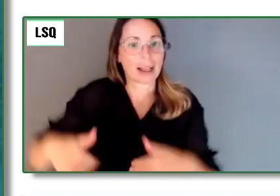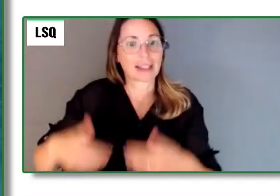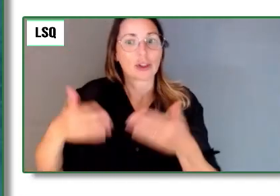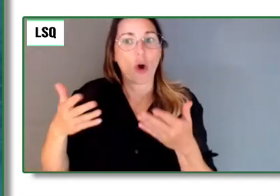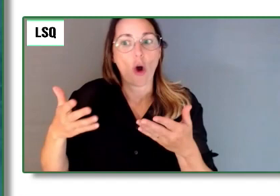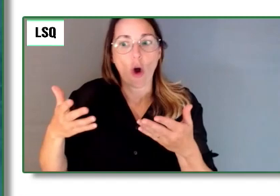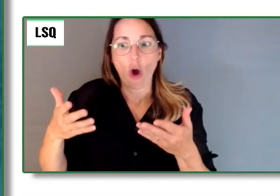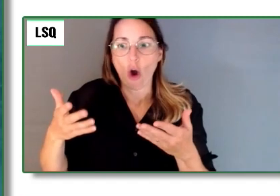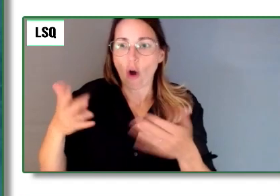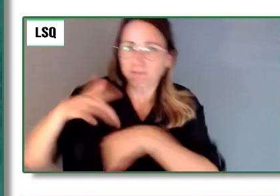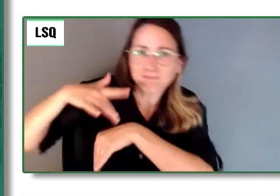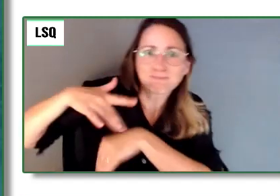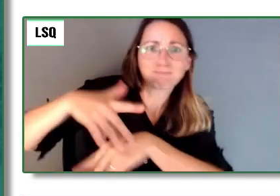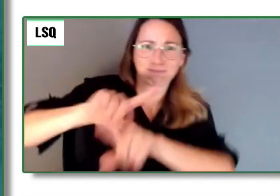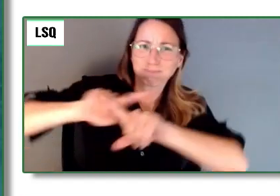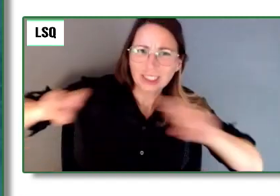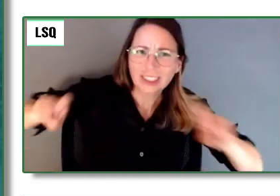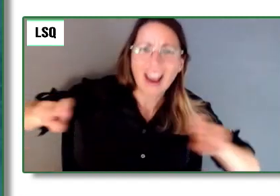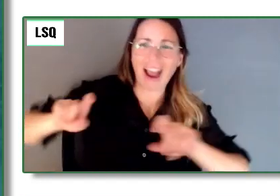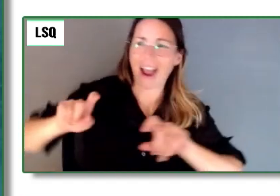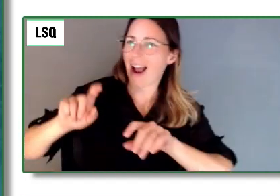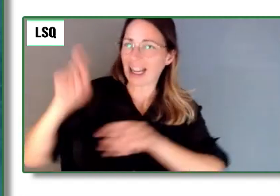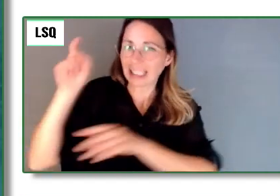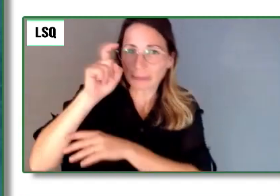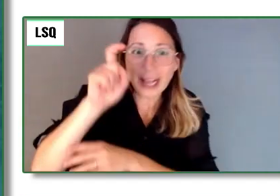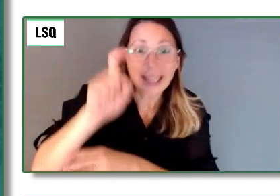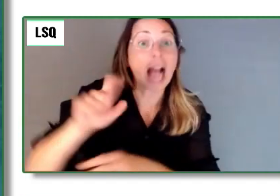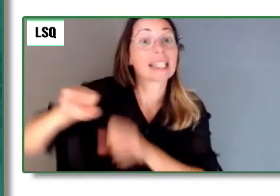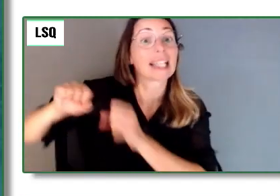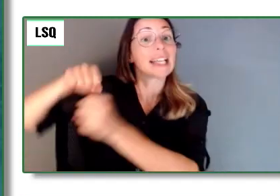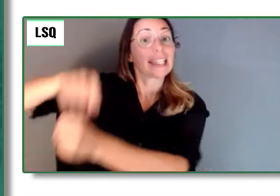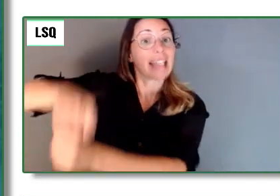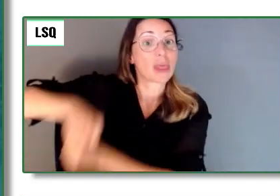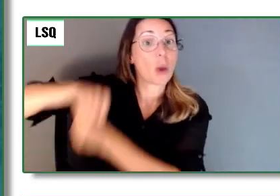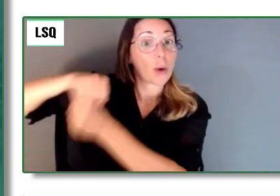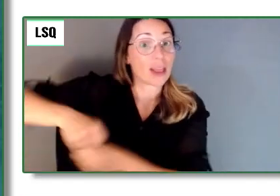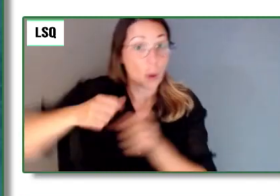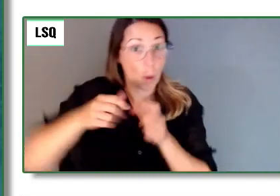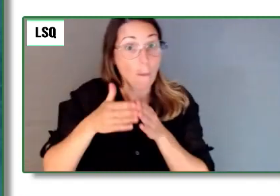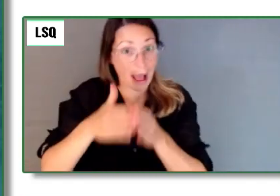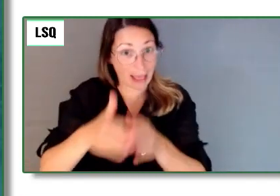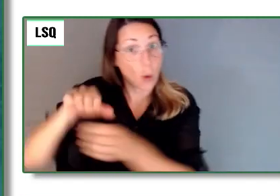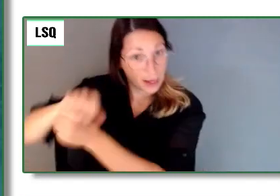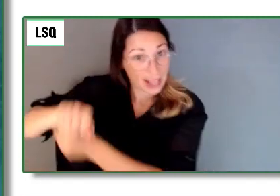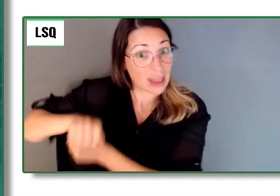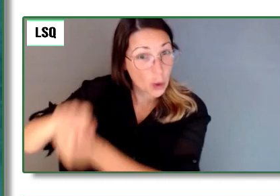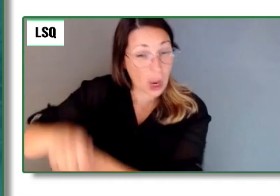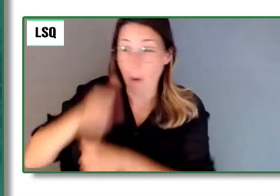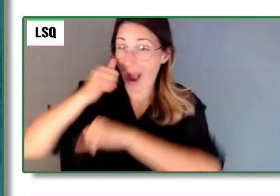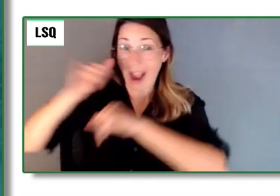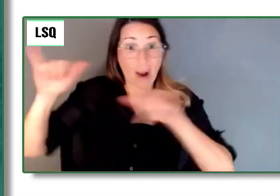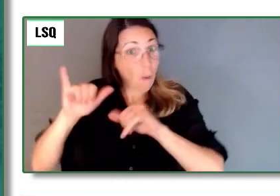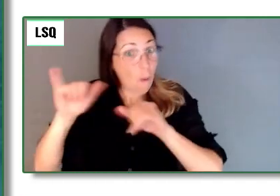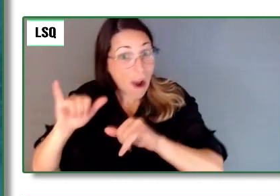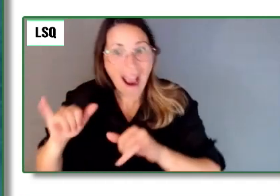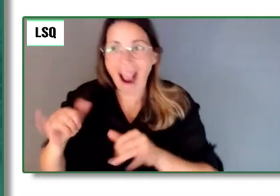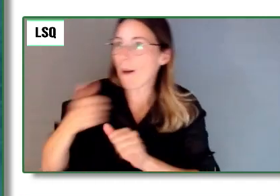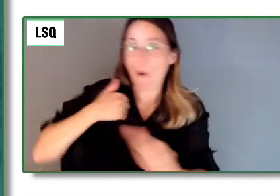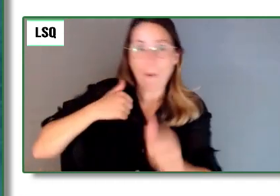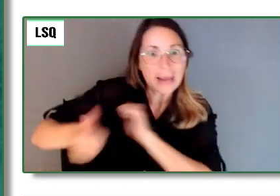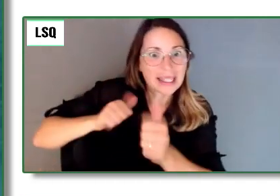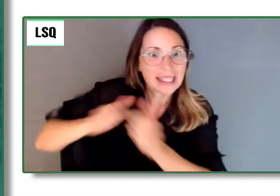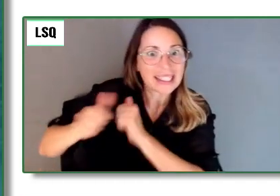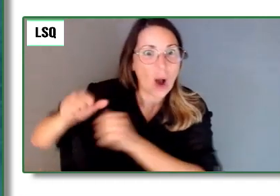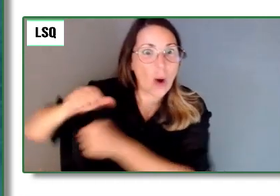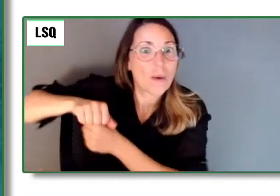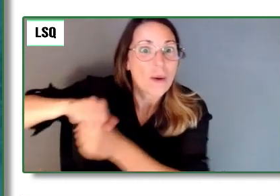de canot. On s'est rendu de Toronto à l'île du Prince-Édouard en 1977 pour le grand festival des scouts. J'ai fait de la